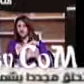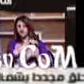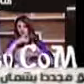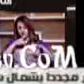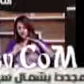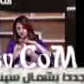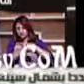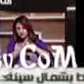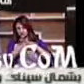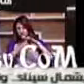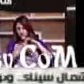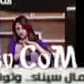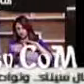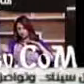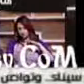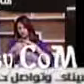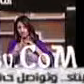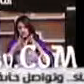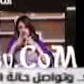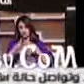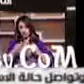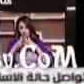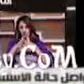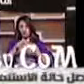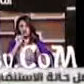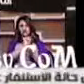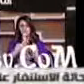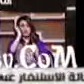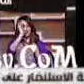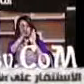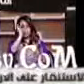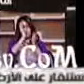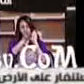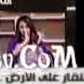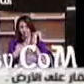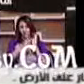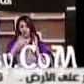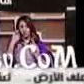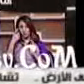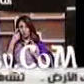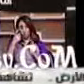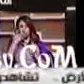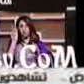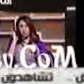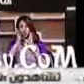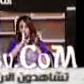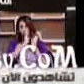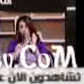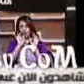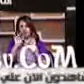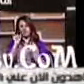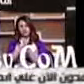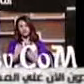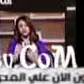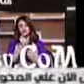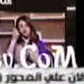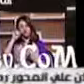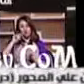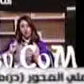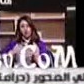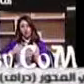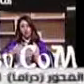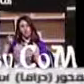العريش تخترق تعبر قناه السويس وتطلع على السجون تقتحمها باسلحه حديثه يعني يعني سنارات غريبه